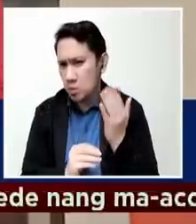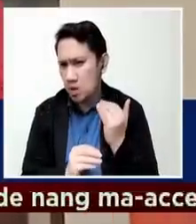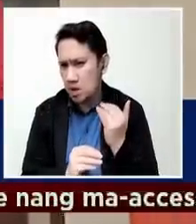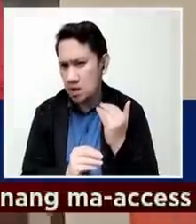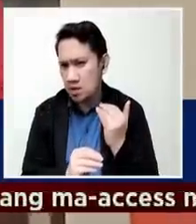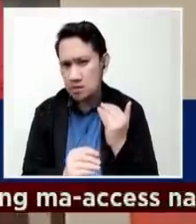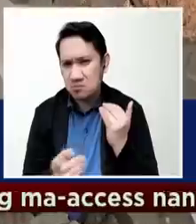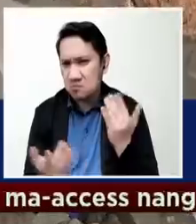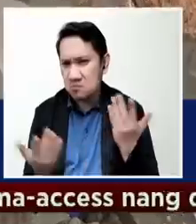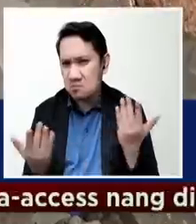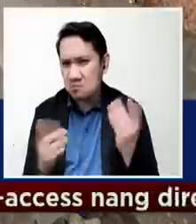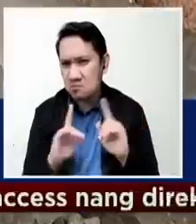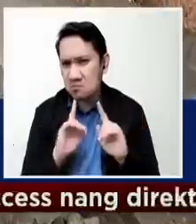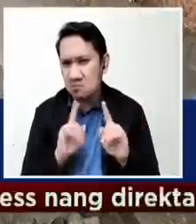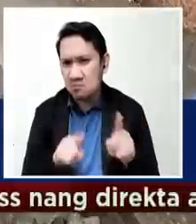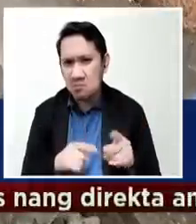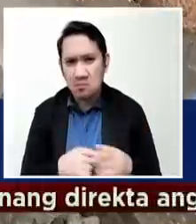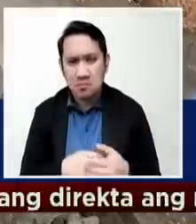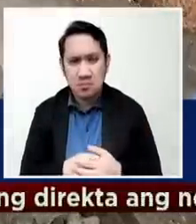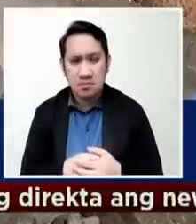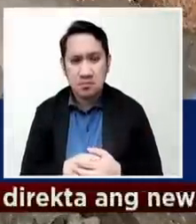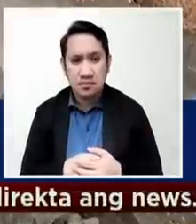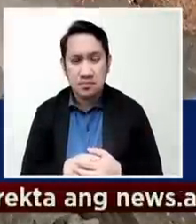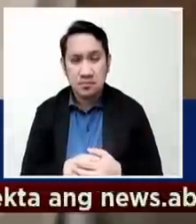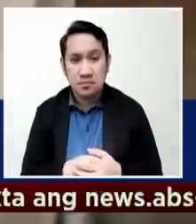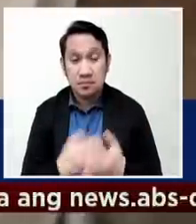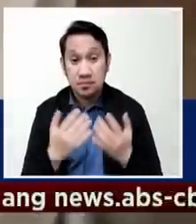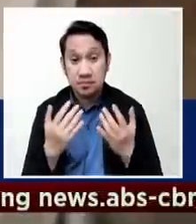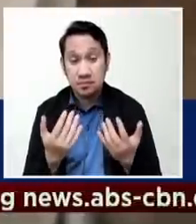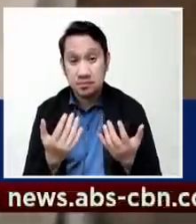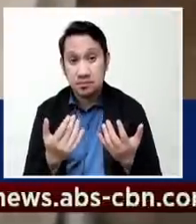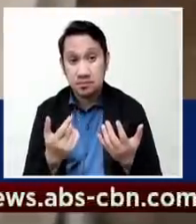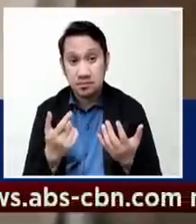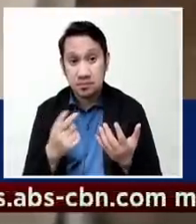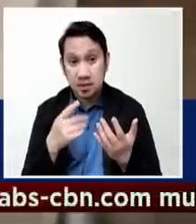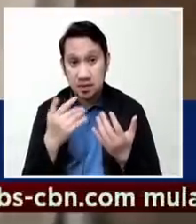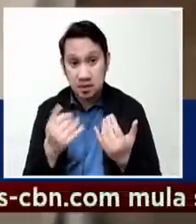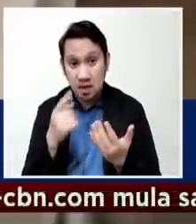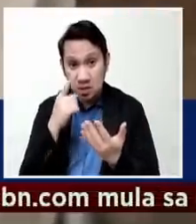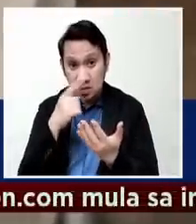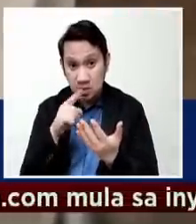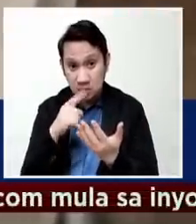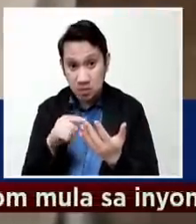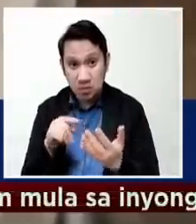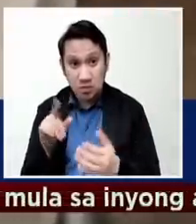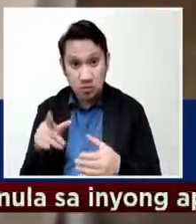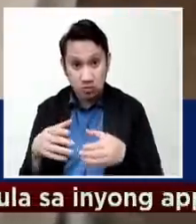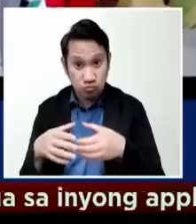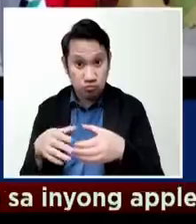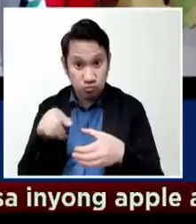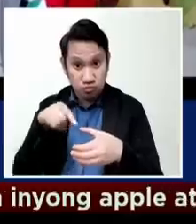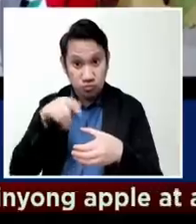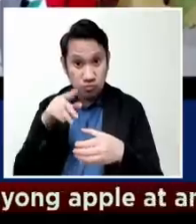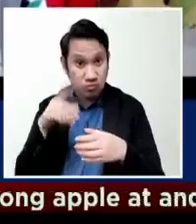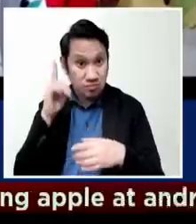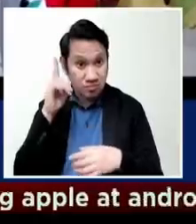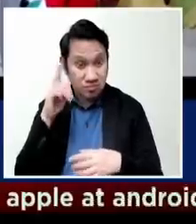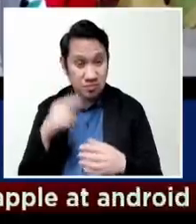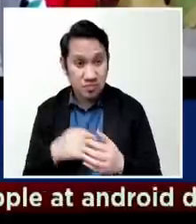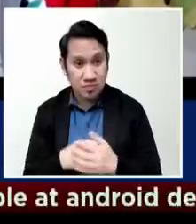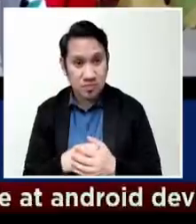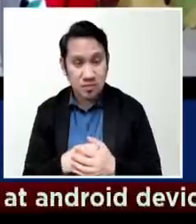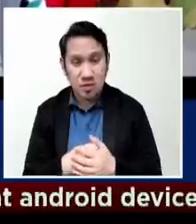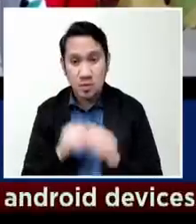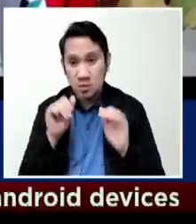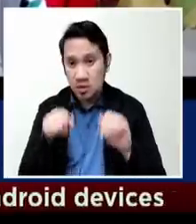nila sa tubig. Isa sa ilalim pa kasi sa imbestigasyon ang metro ni Mang Manny. Dalawa lang yung pwedeng